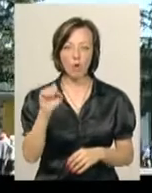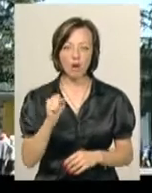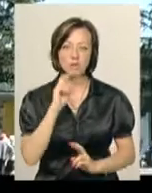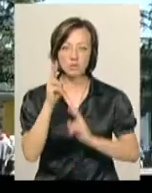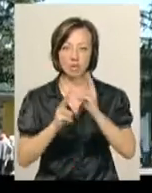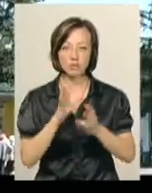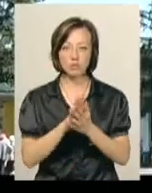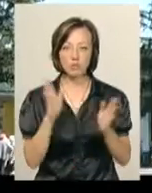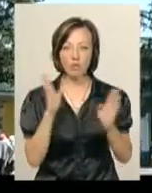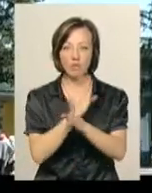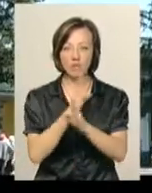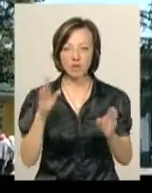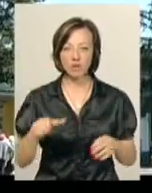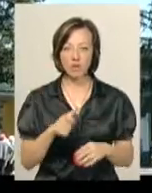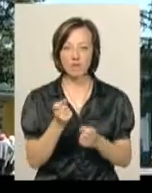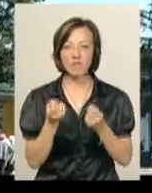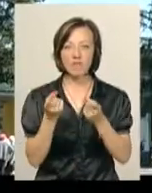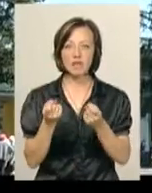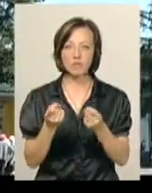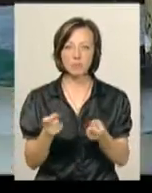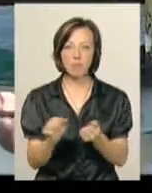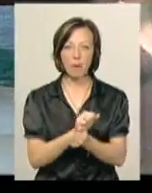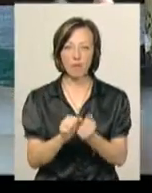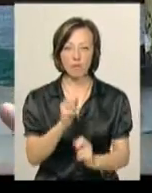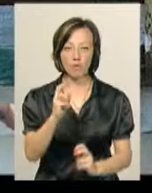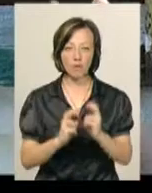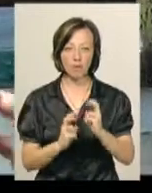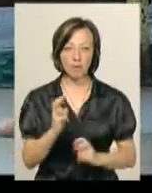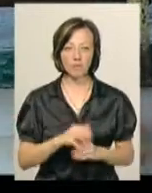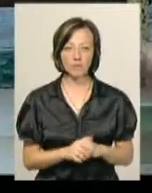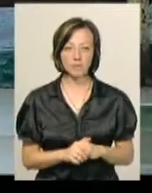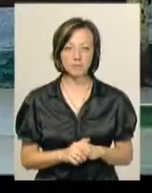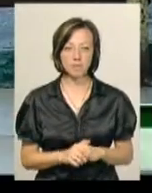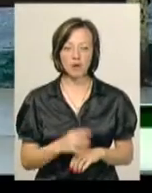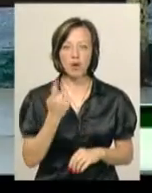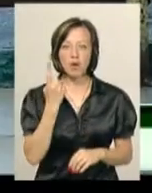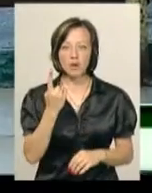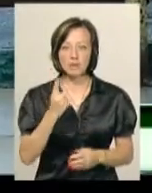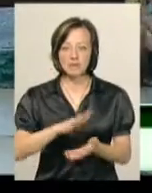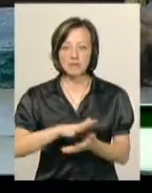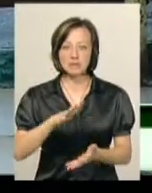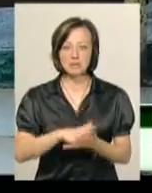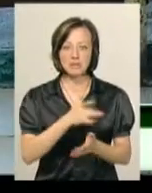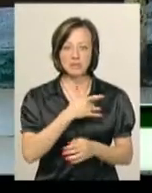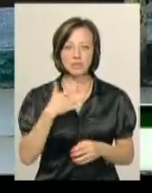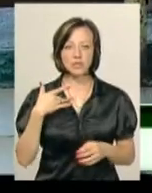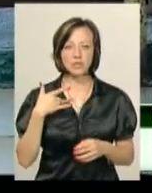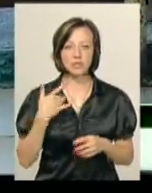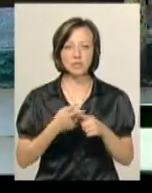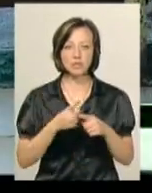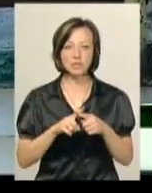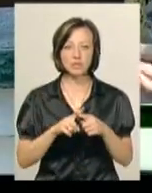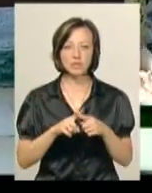забруднення повітря та водойми викидами з паперової фабрики. Одна шажа, не за що не взятися, не за що